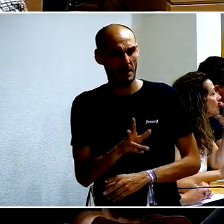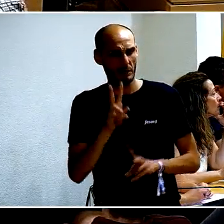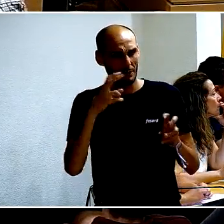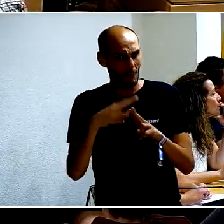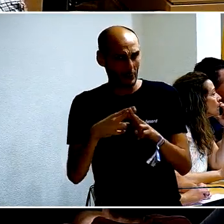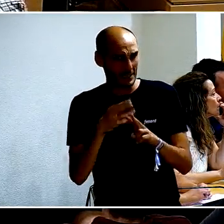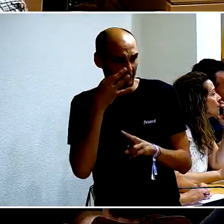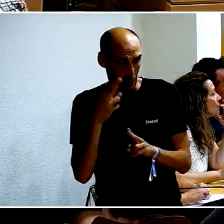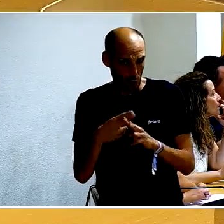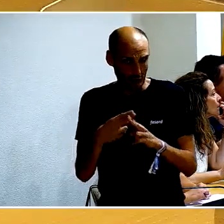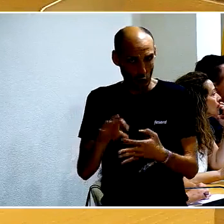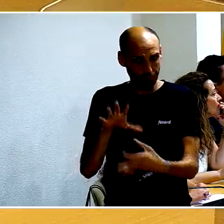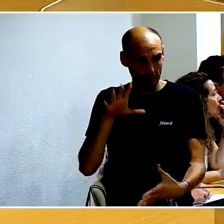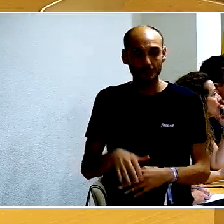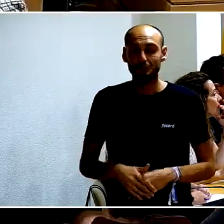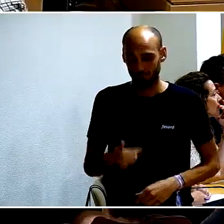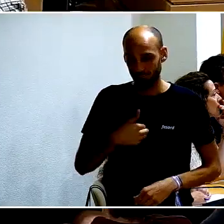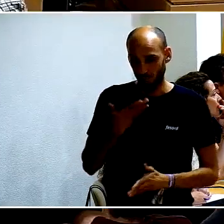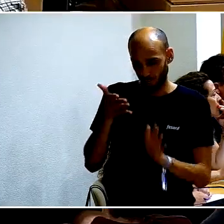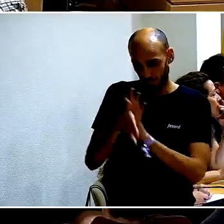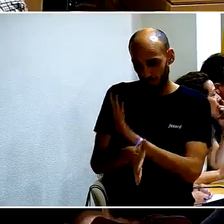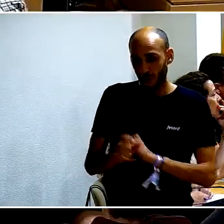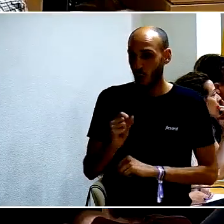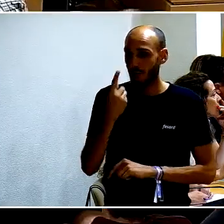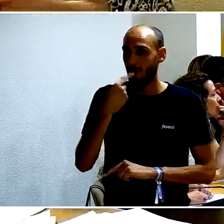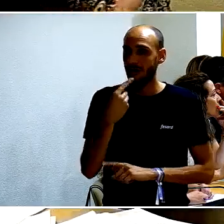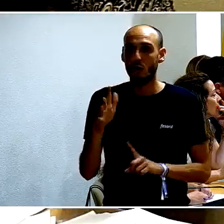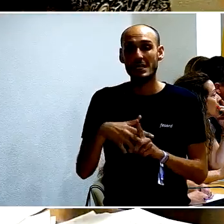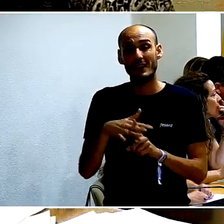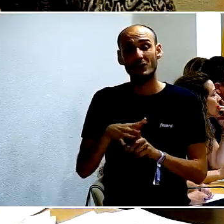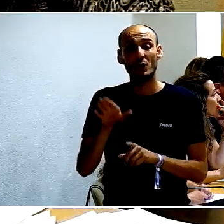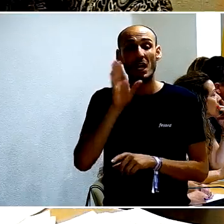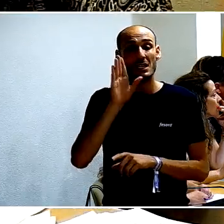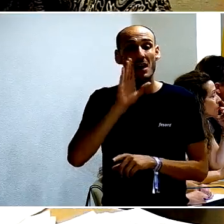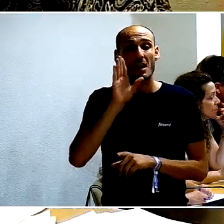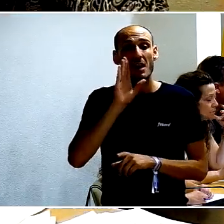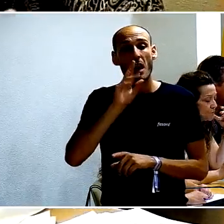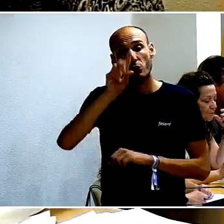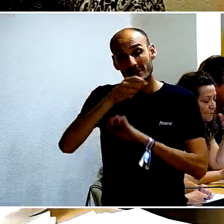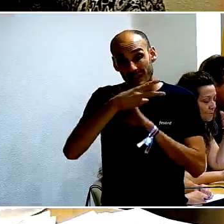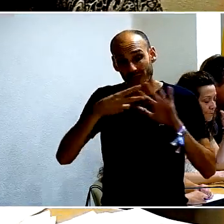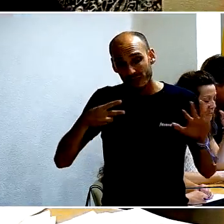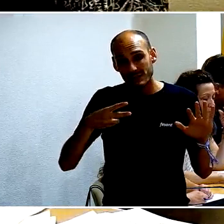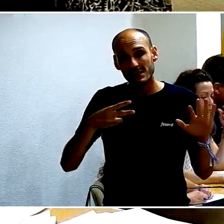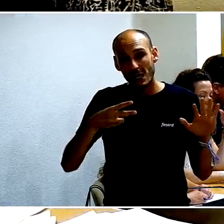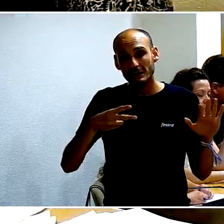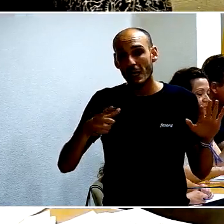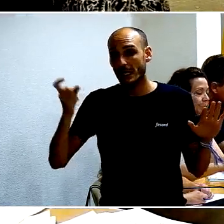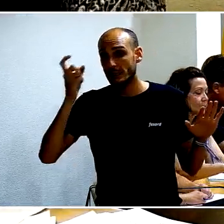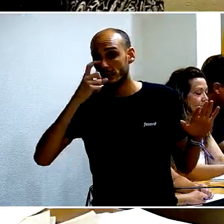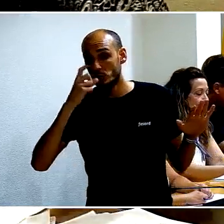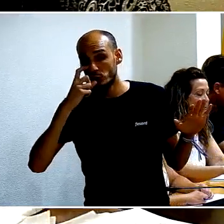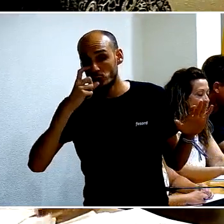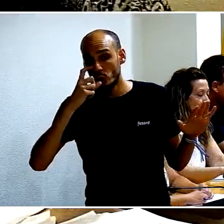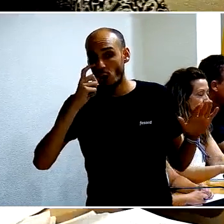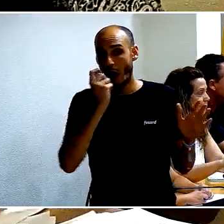polític. Jo li vaig explicar. Primer, jo li dia que de les factures que havien, que eren, pertanyien al 2010, si entren en juny no les podem pagar abans. I